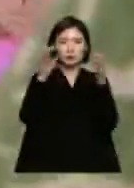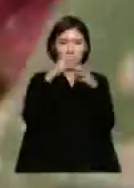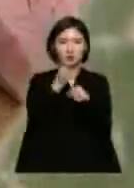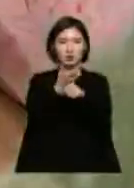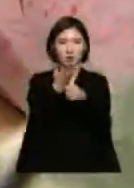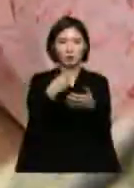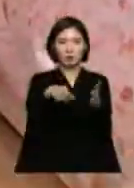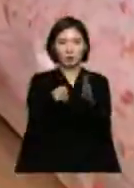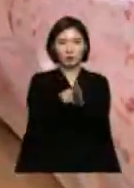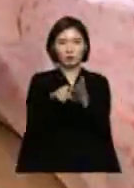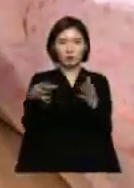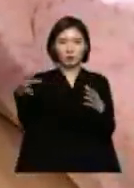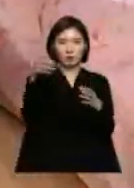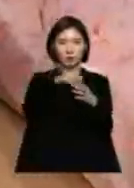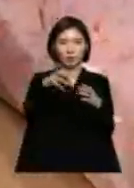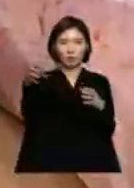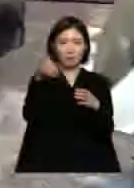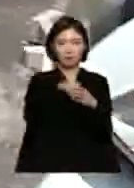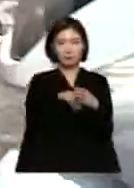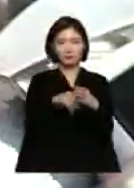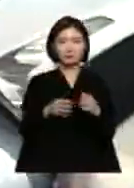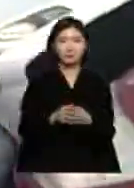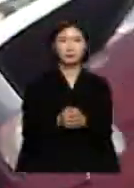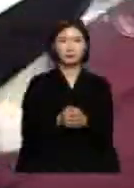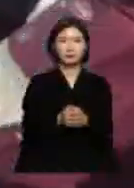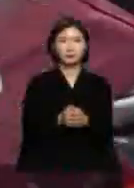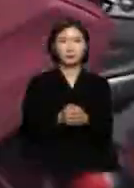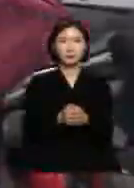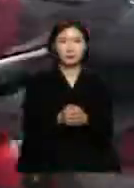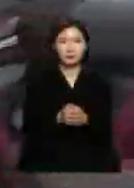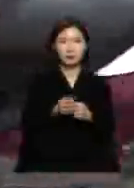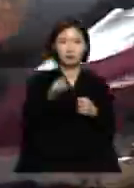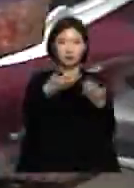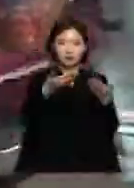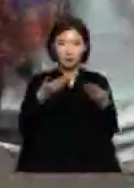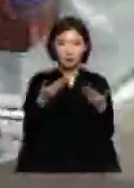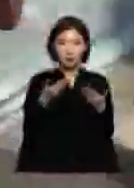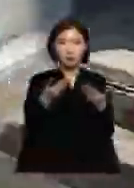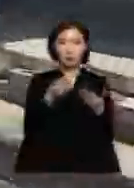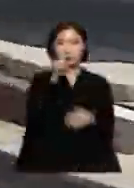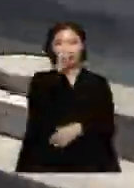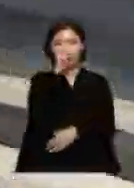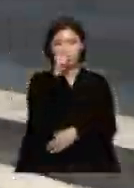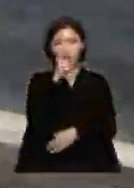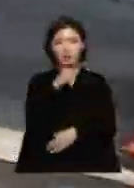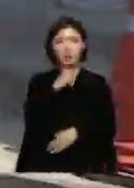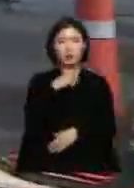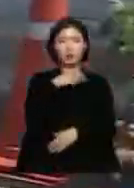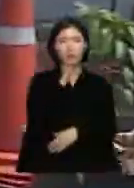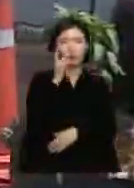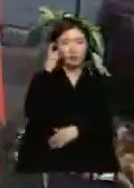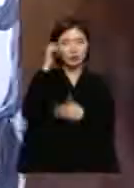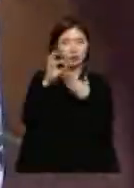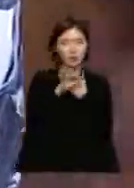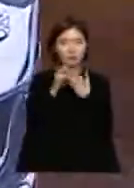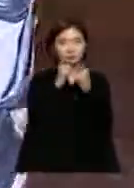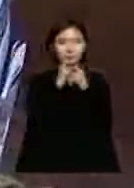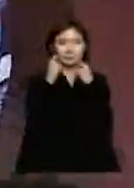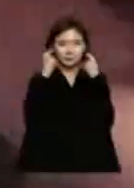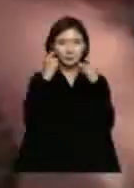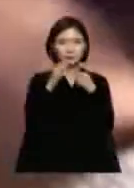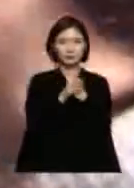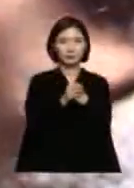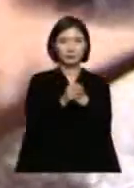위해 통에 옮겨 담습니다. 김치를 받고 좋아할 어르신을 생각하면 얼굴에 미소가 번집니다.